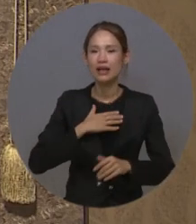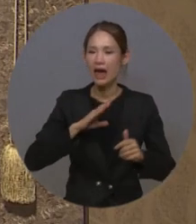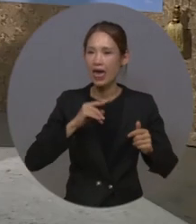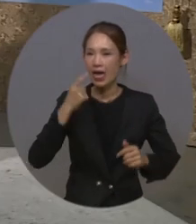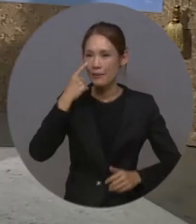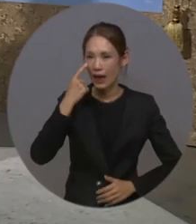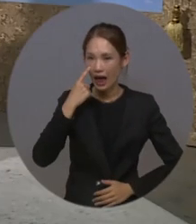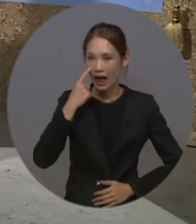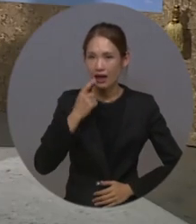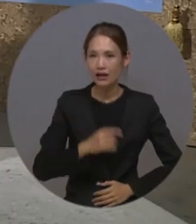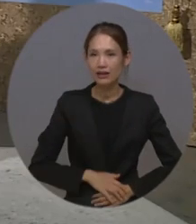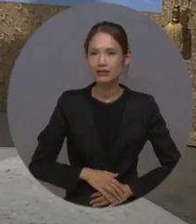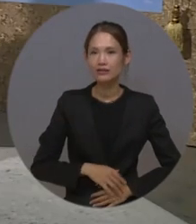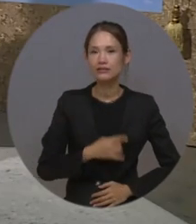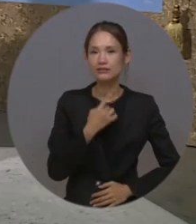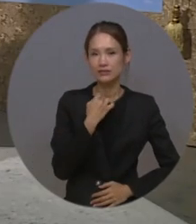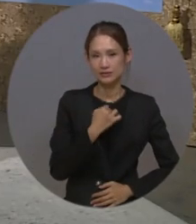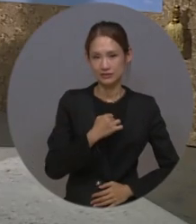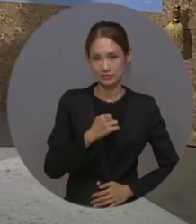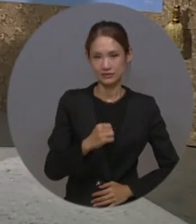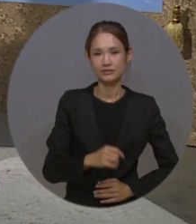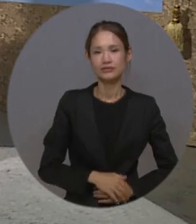네.